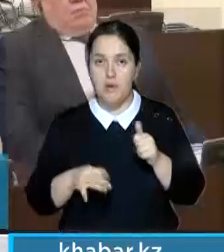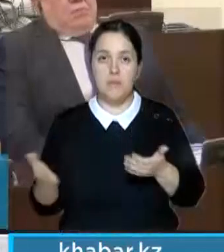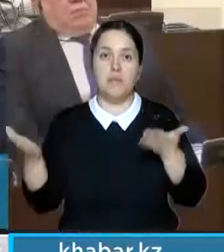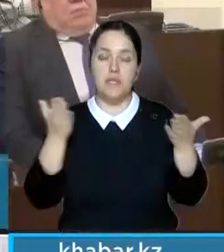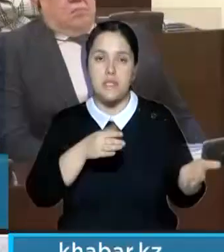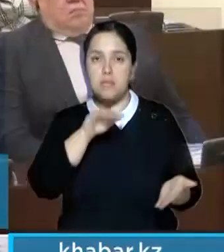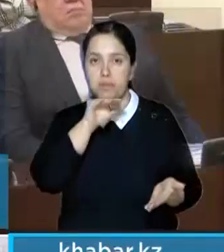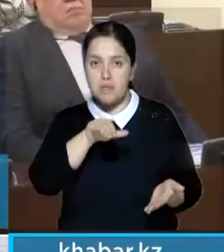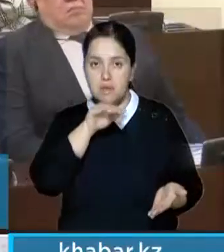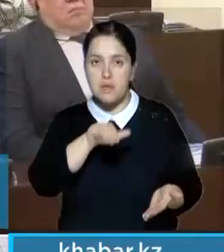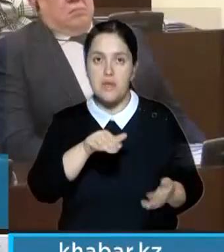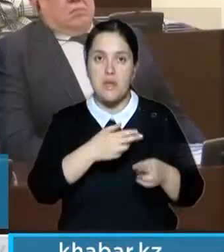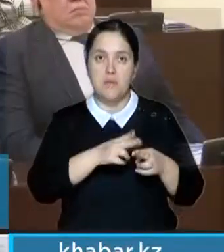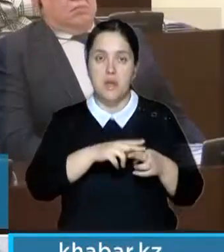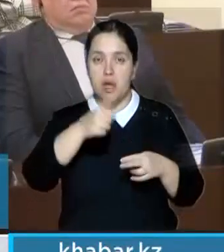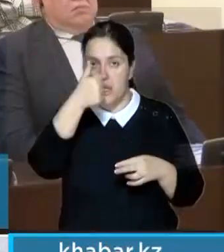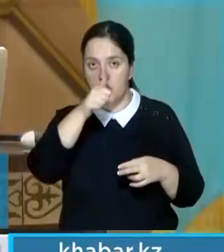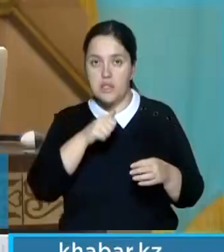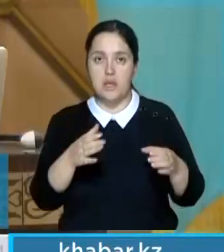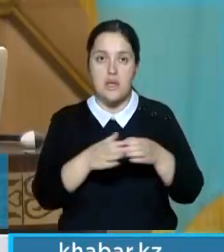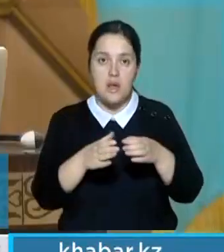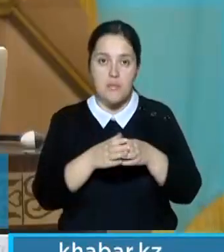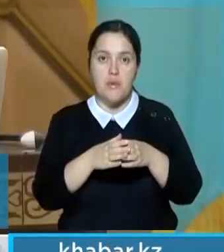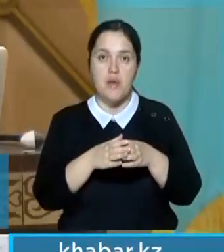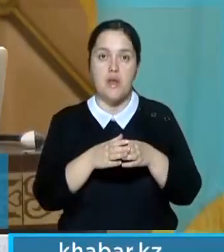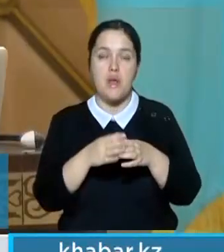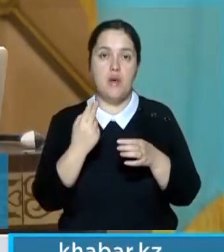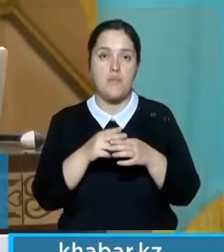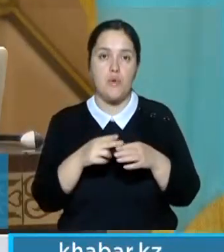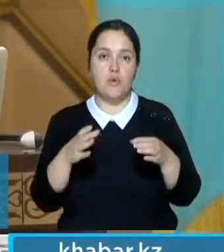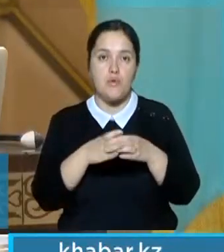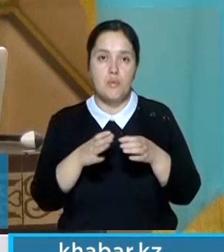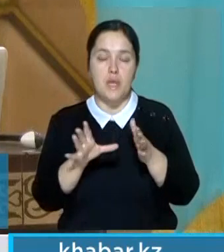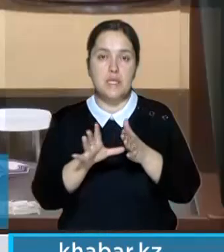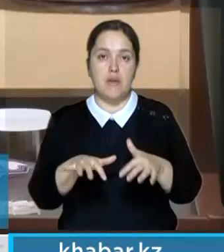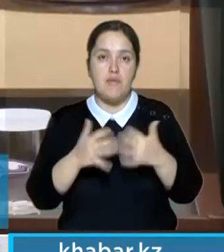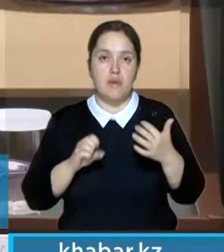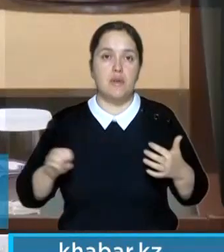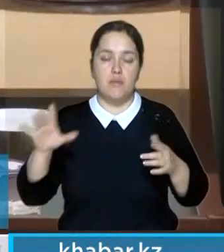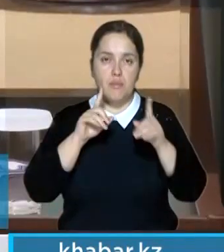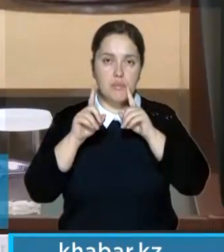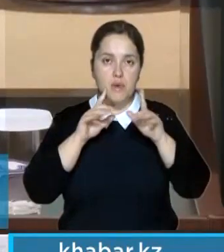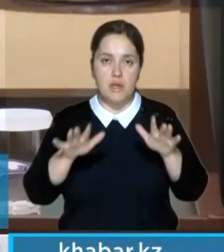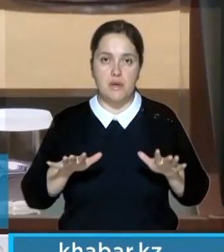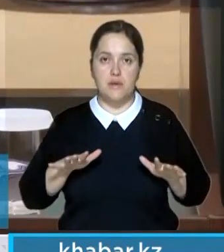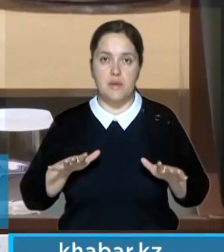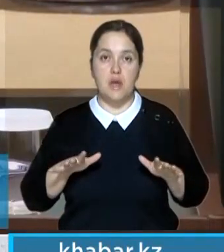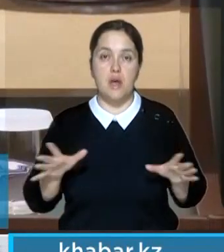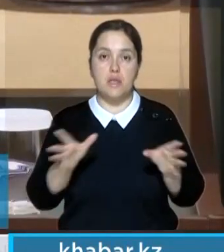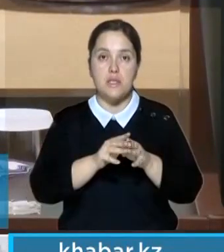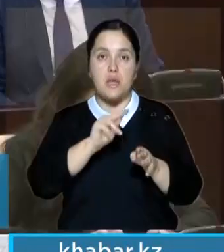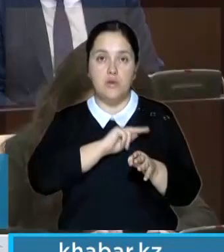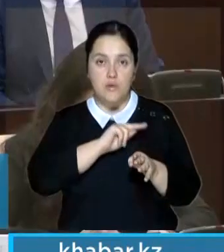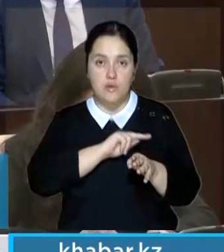опытом они пригласили экспертов греческой компании, которая является ведущим игроком в цифровизации европейских парламентов.